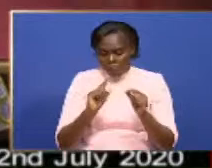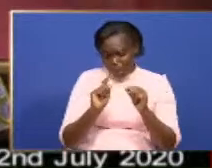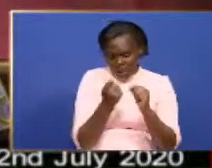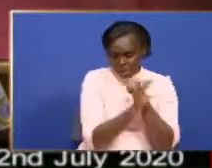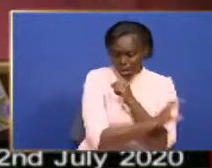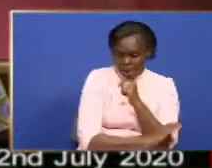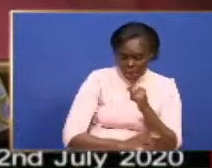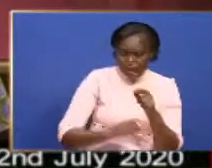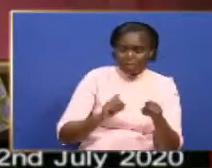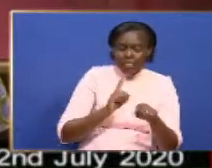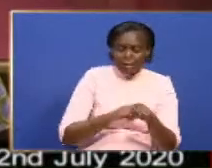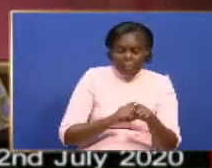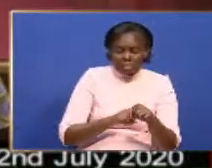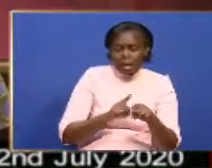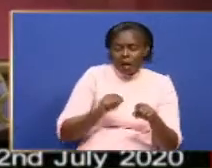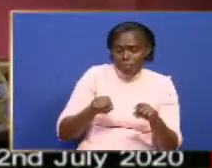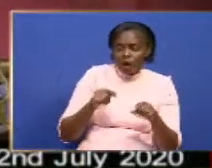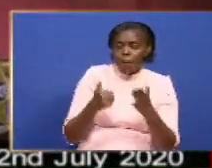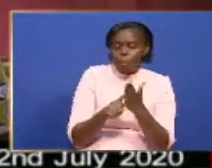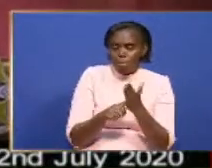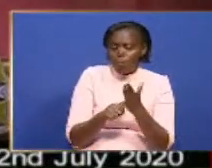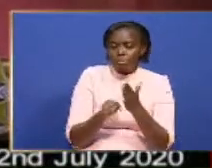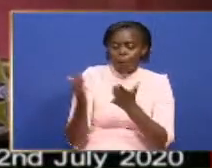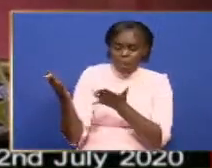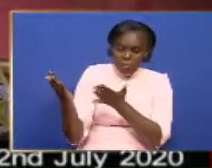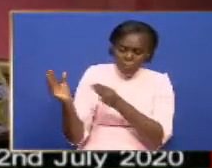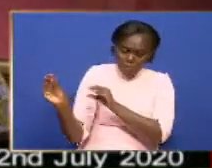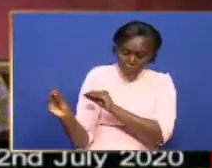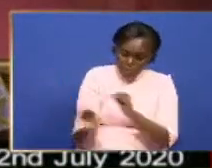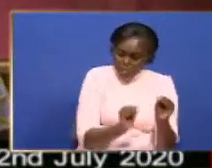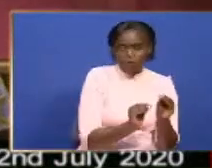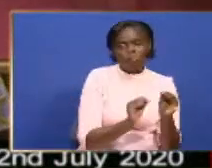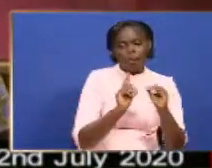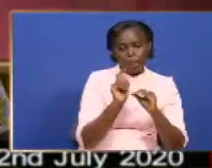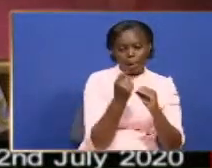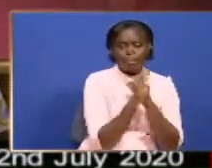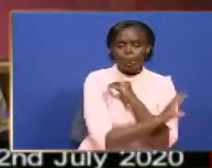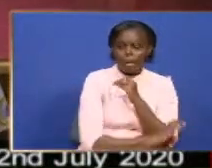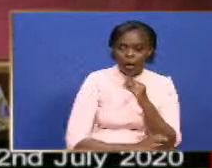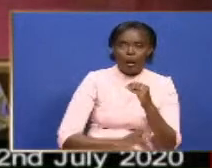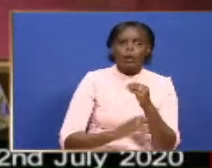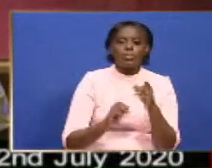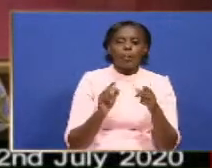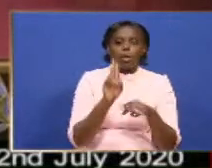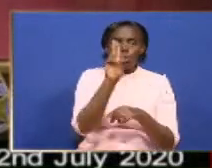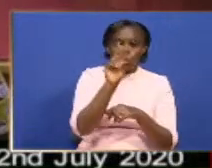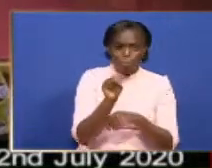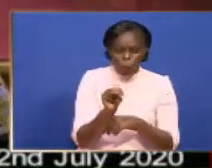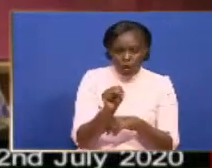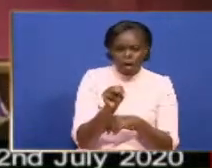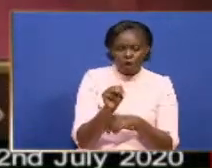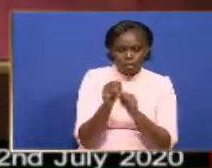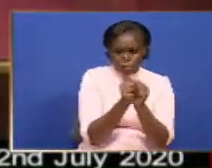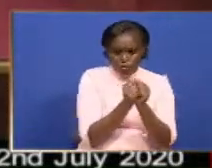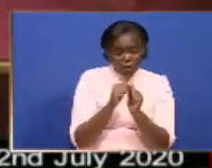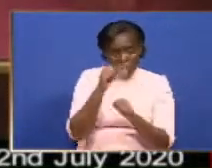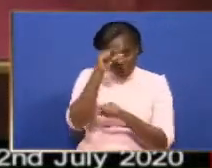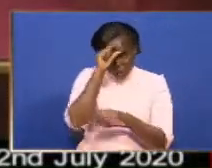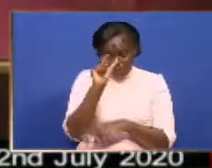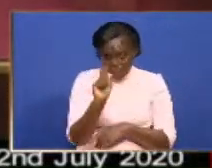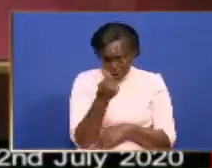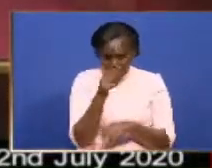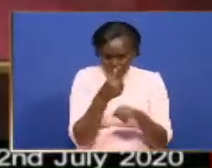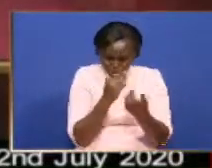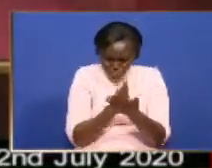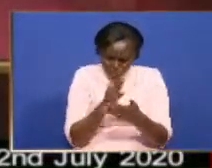nyumbani kwao kule walikotoka na wakahamia huku kwetu, na walivyohamia hapa kwetu, Umoja wa Mataifa imekuwa ikishikana na serikali yetu ili